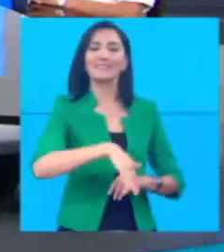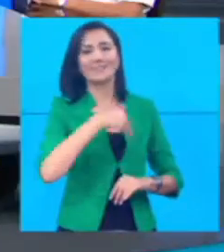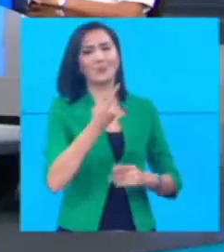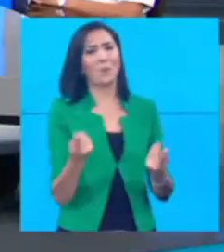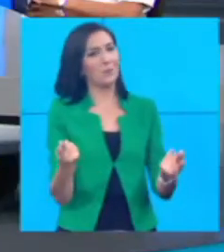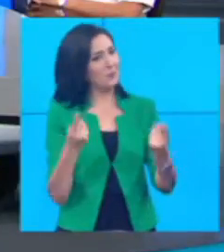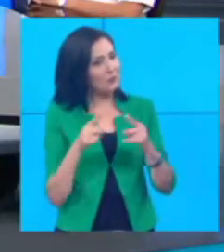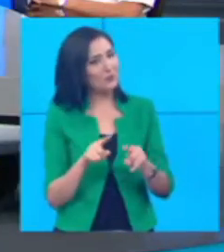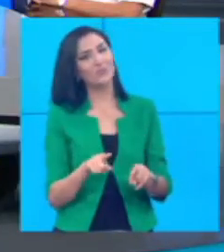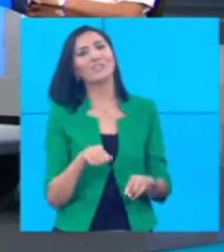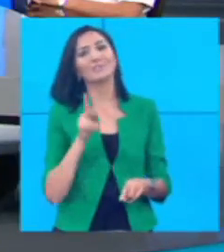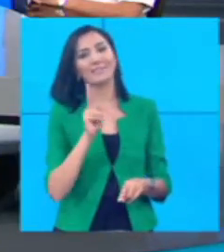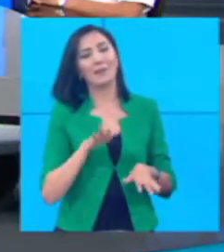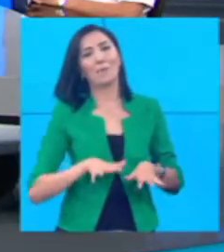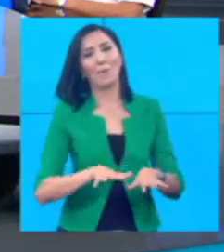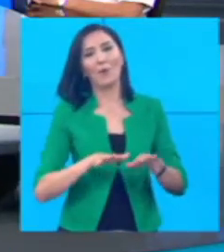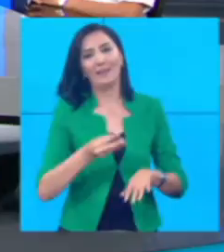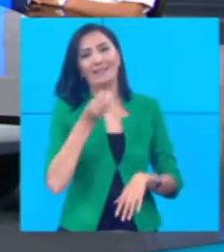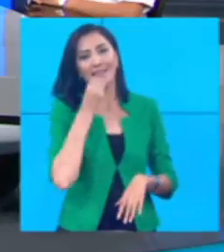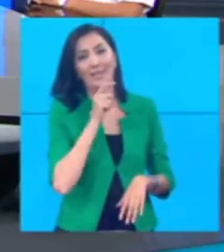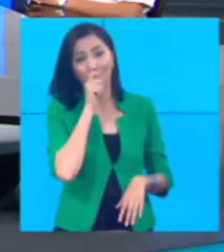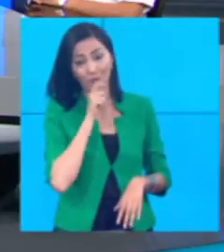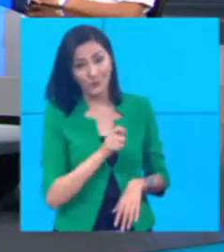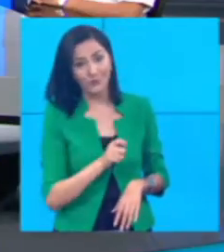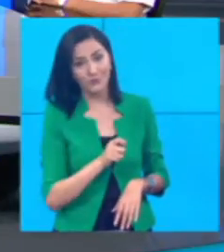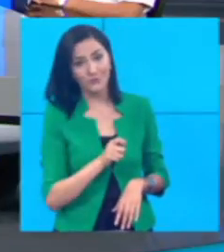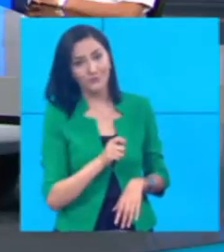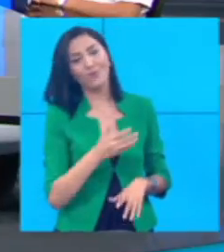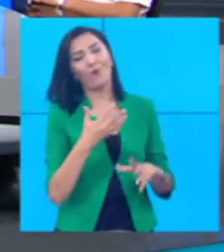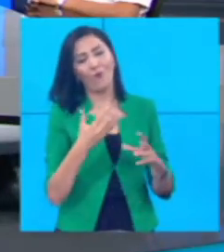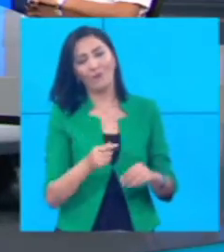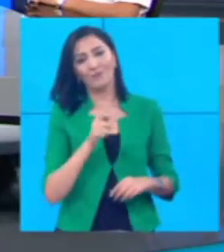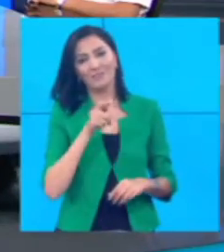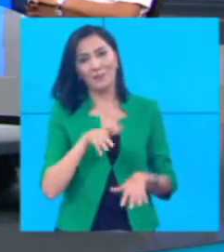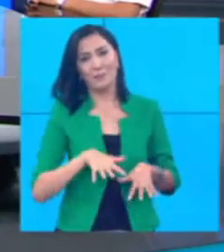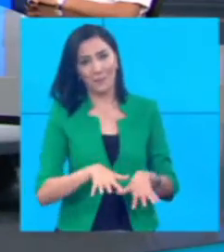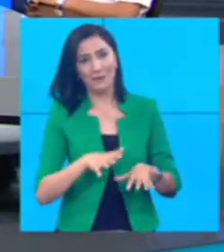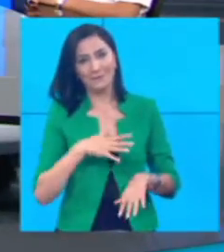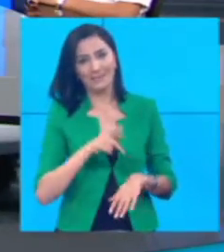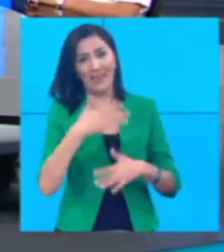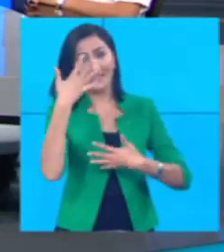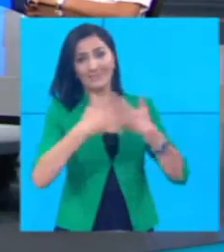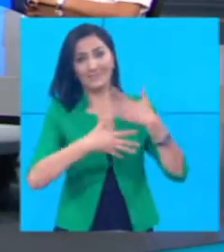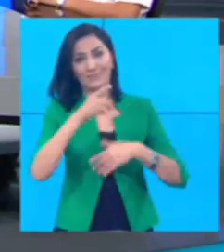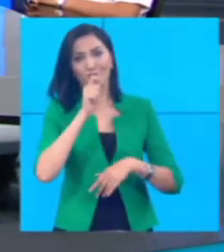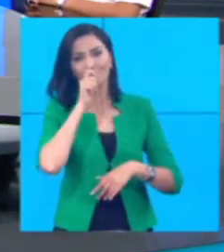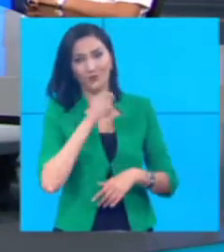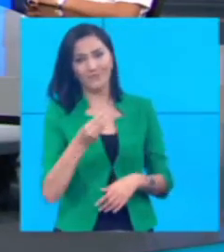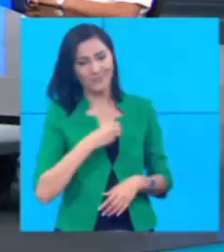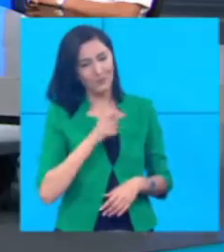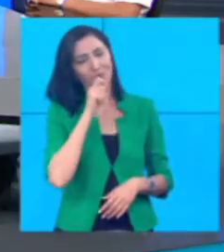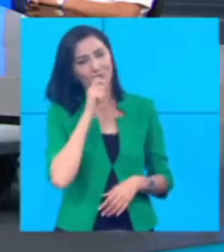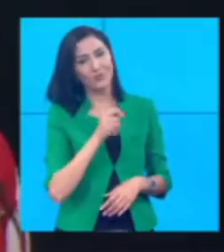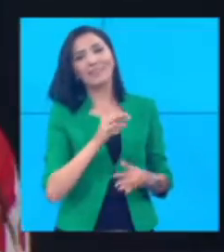evet, buluşalım bir yerde. Buluşalım bir yerde. Senin böreğini yiyelim. Söz mü? Olur. Söz mü? Börek mi istediğin? Bak şey ekran yapayım. Karşısında veriyorsun bu